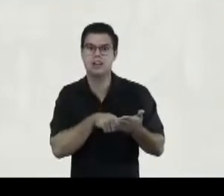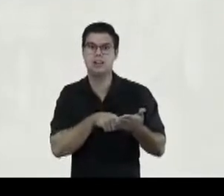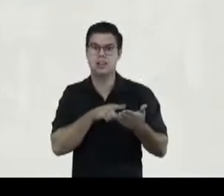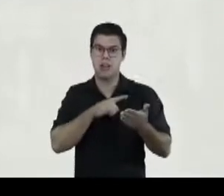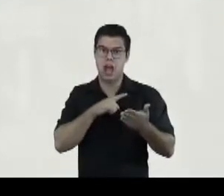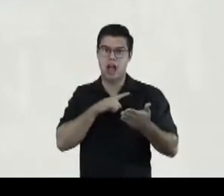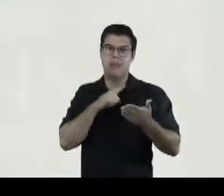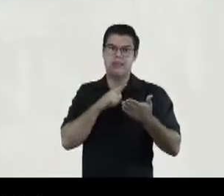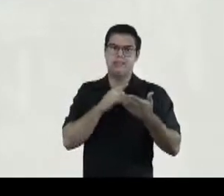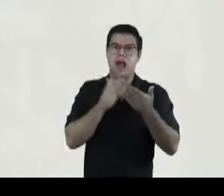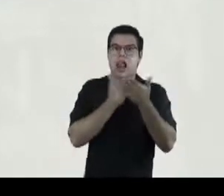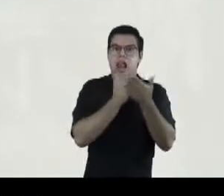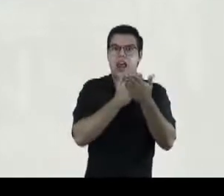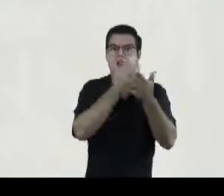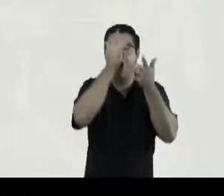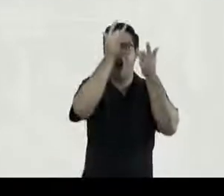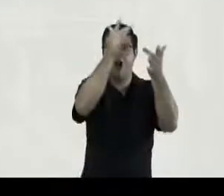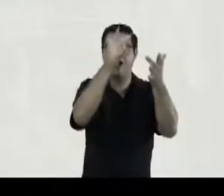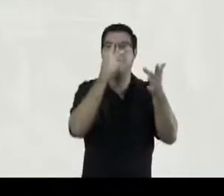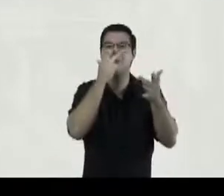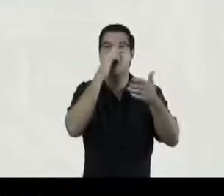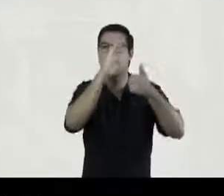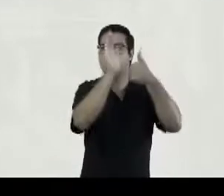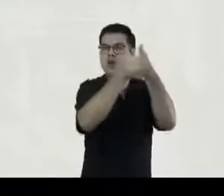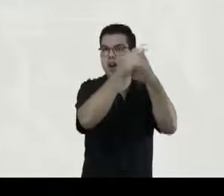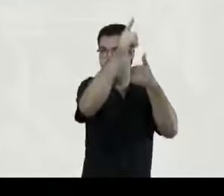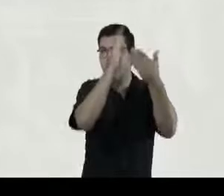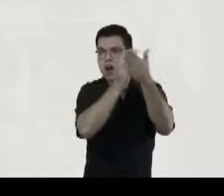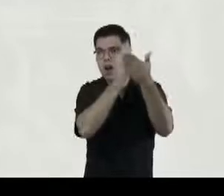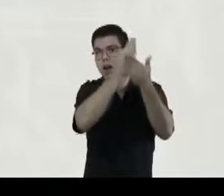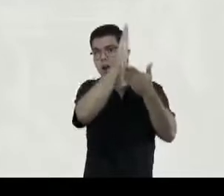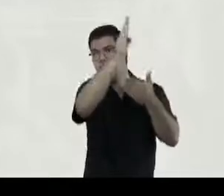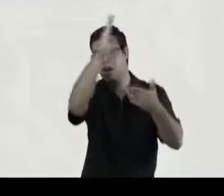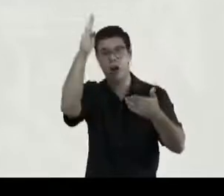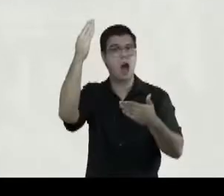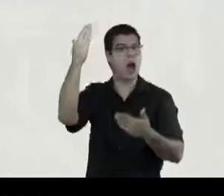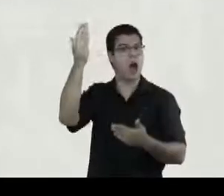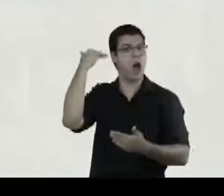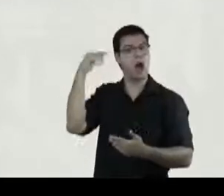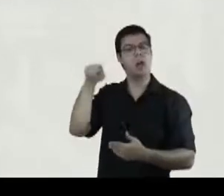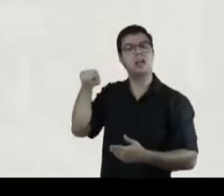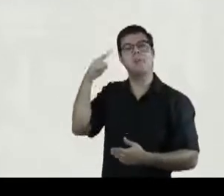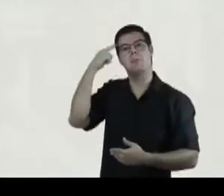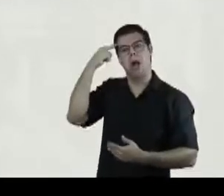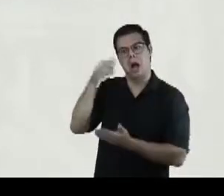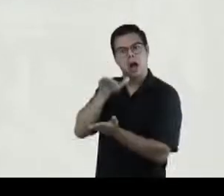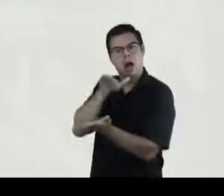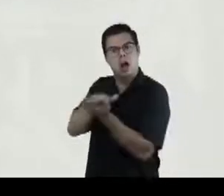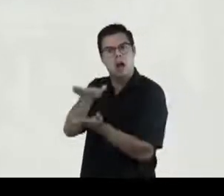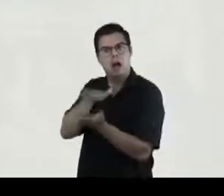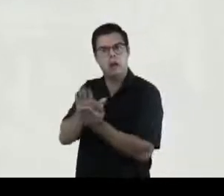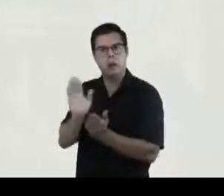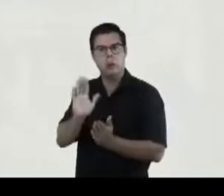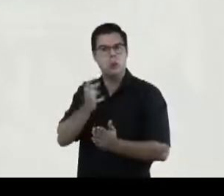catalogage. Une fois qu'ils ont essayé de couvrir la production mondiale de livres au XVe,